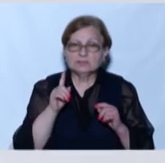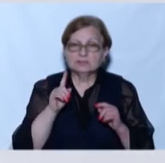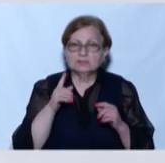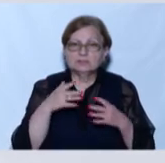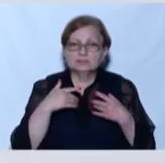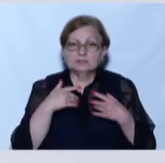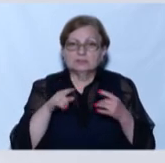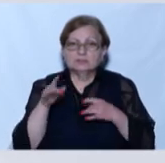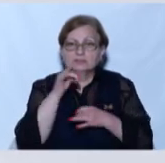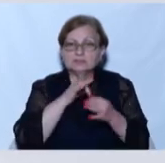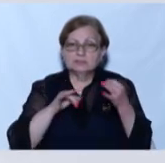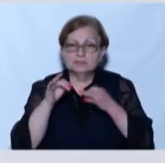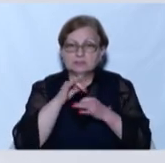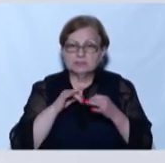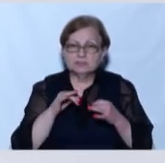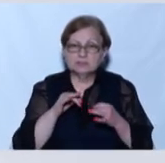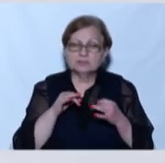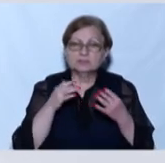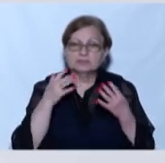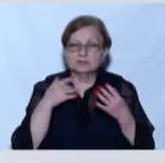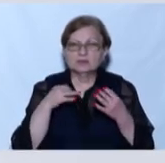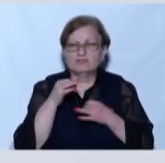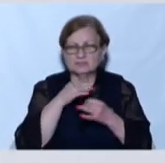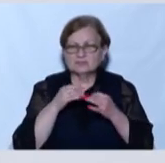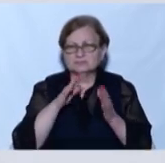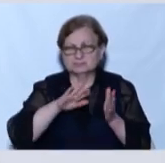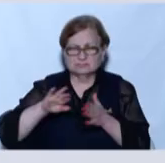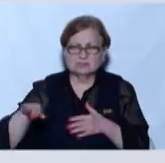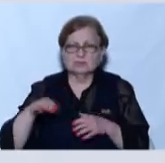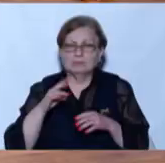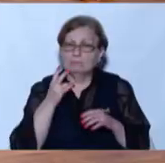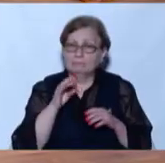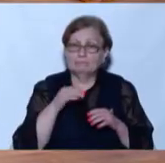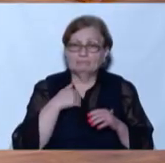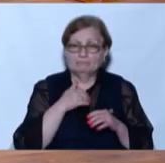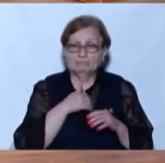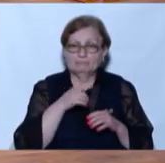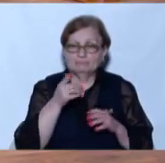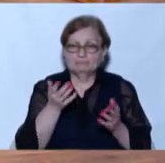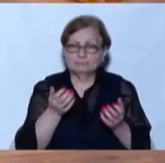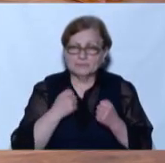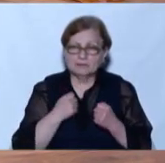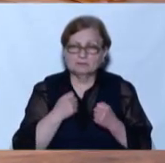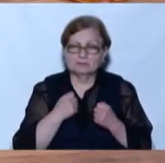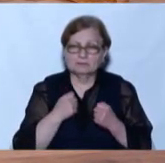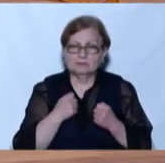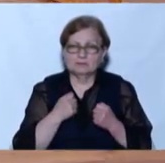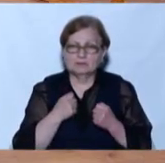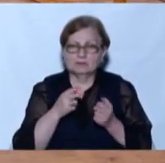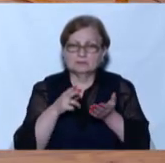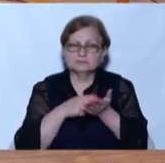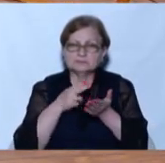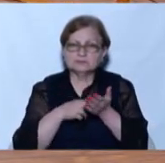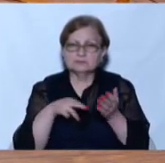ვთქვათ, რასაც დღეს ვისაუბრებთ, ეს ერთია დავით გურამიშვილთან დაკავშირებით, მაგრამ მინდა რომ აიღოთ ეს